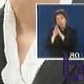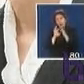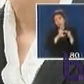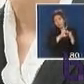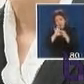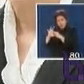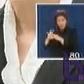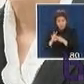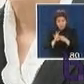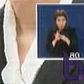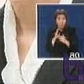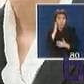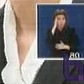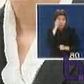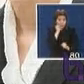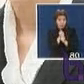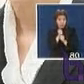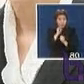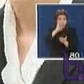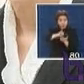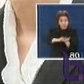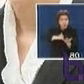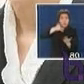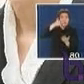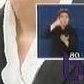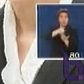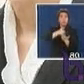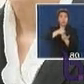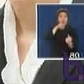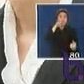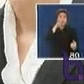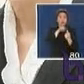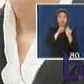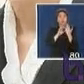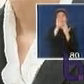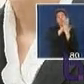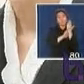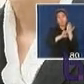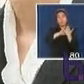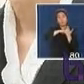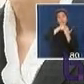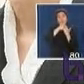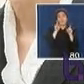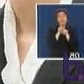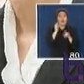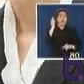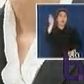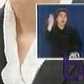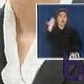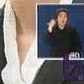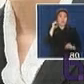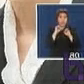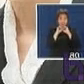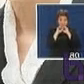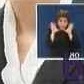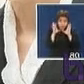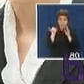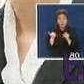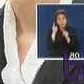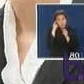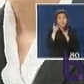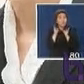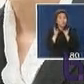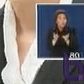องเพื่อที่จะฟื้นฟูประเทศให้กลับคืนมาสู่สภาวะเดิมรวมถึงการที่จะทำอย่างไรนั้